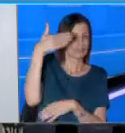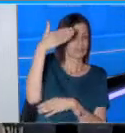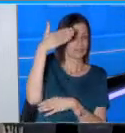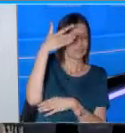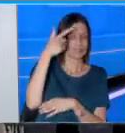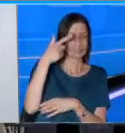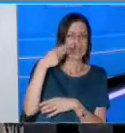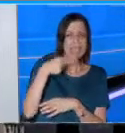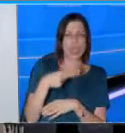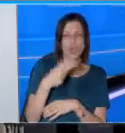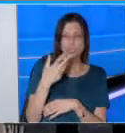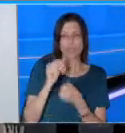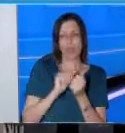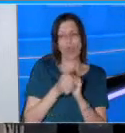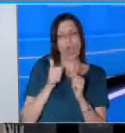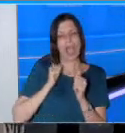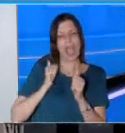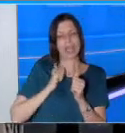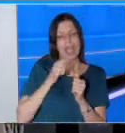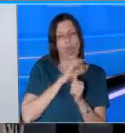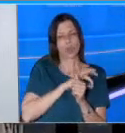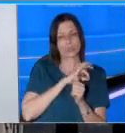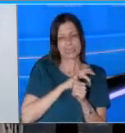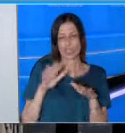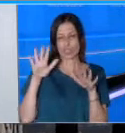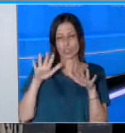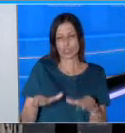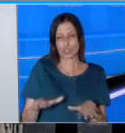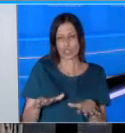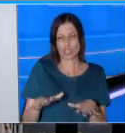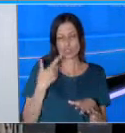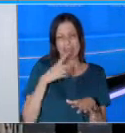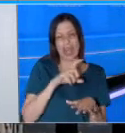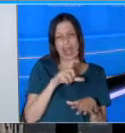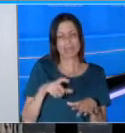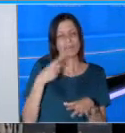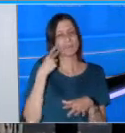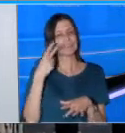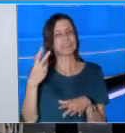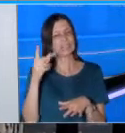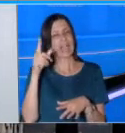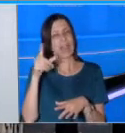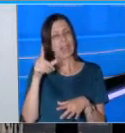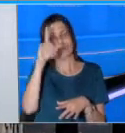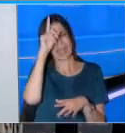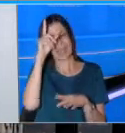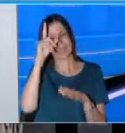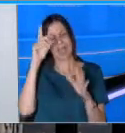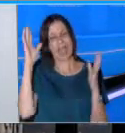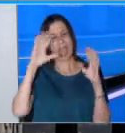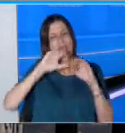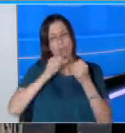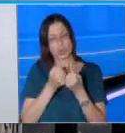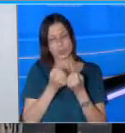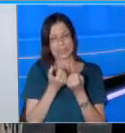ג'ימה, או החייל הרוסי שיושב על הרייכסטאג ומביט על ברלין הרוסה. כן.